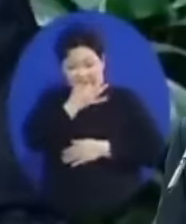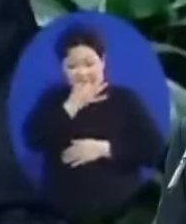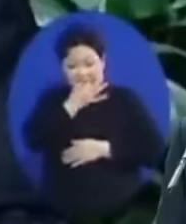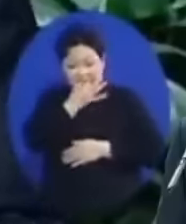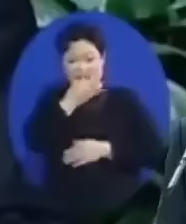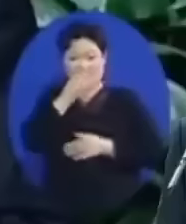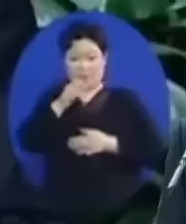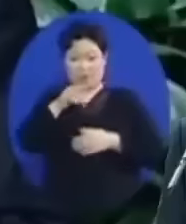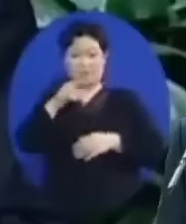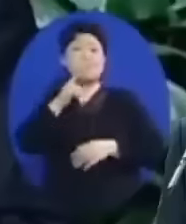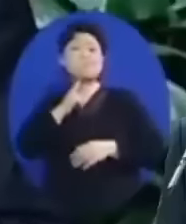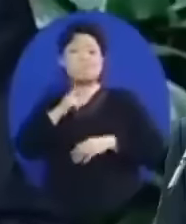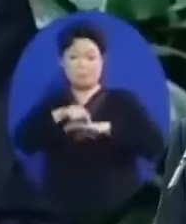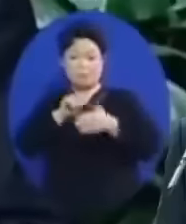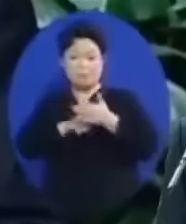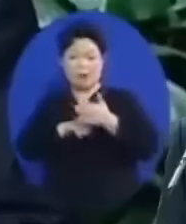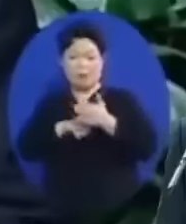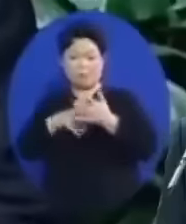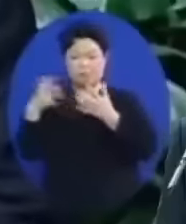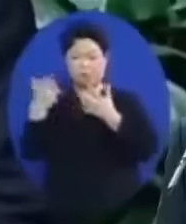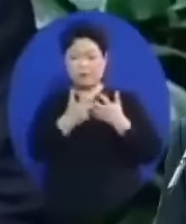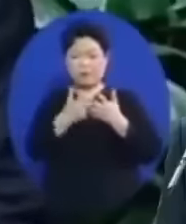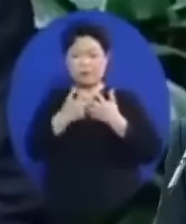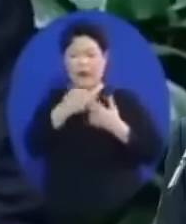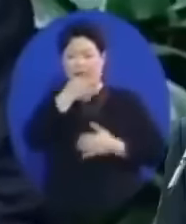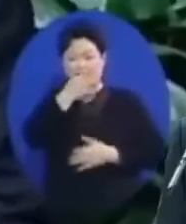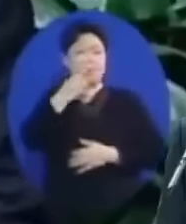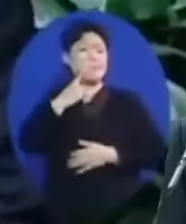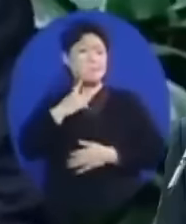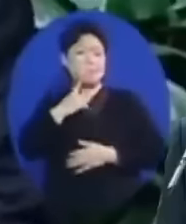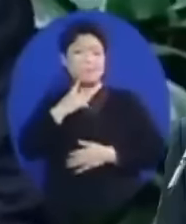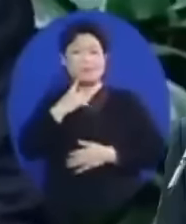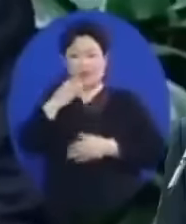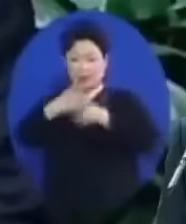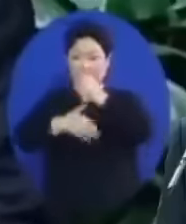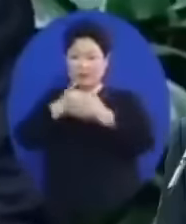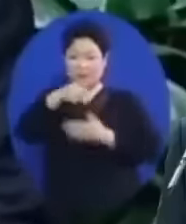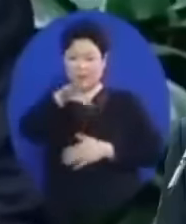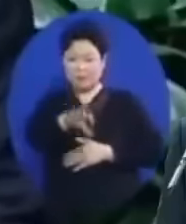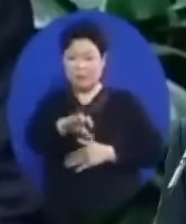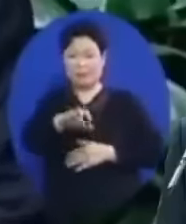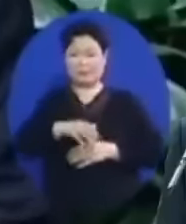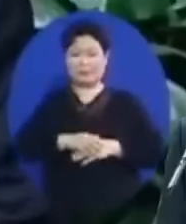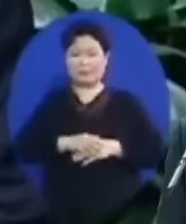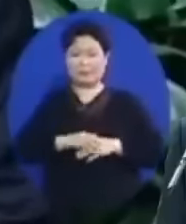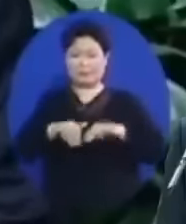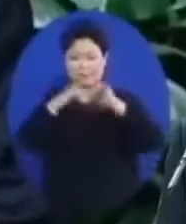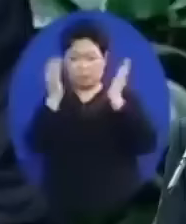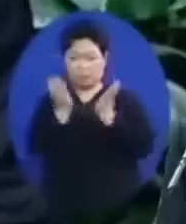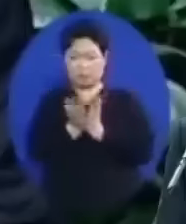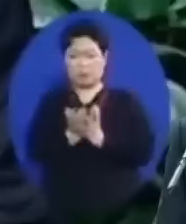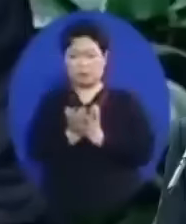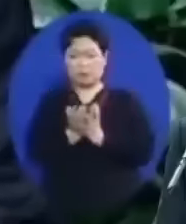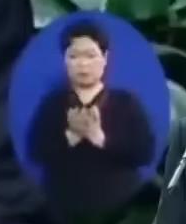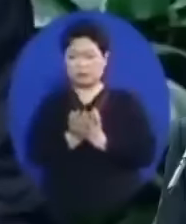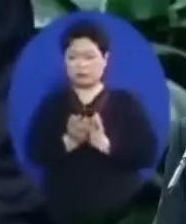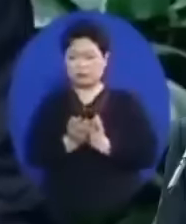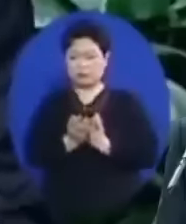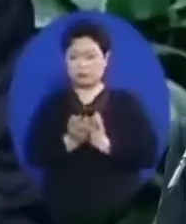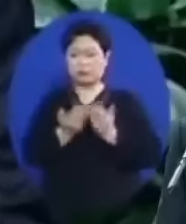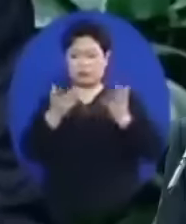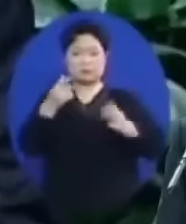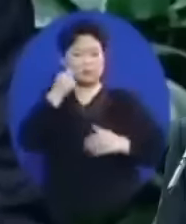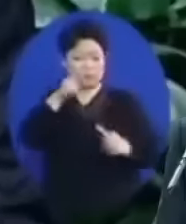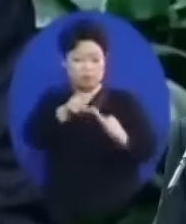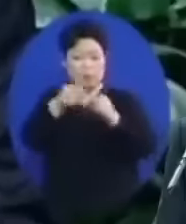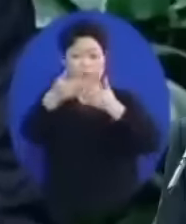탐심이 마음을 잡고 있는데 그 욕심과 탐심을 하나님 앞에 쏟아 넣어 부을 수가 없는 것이니